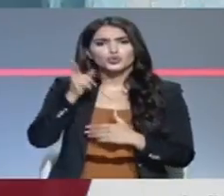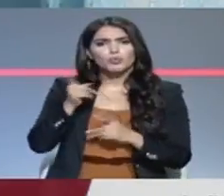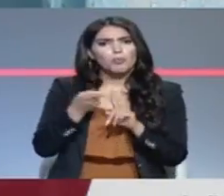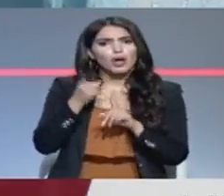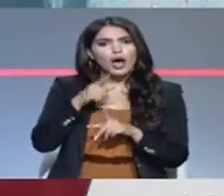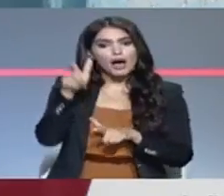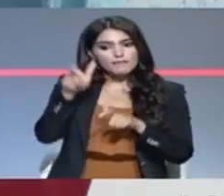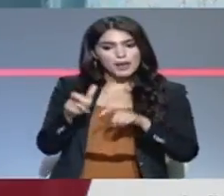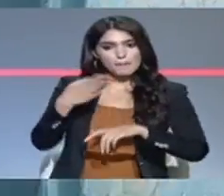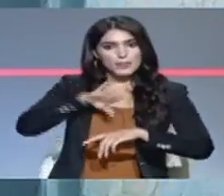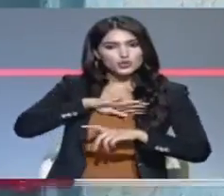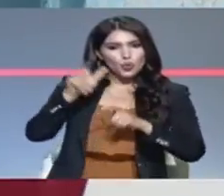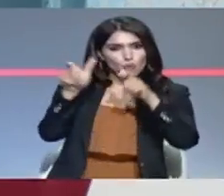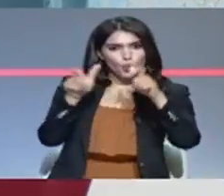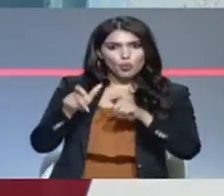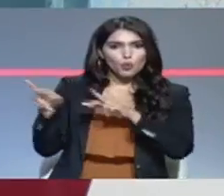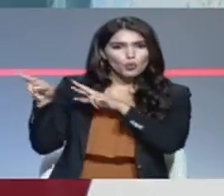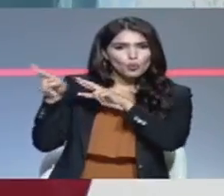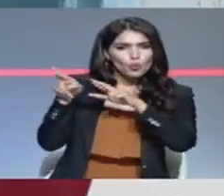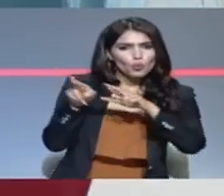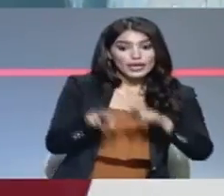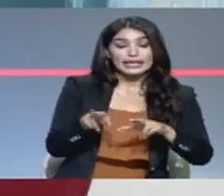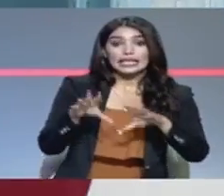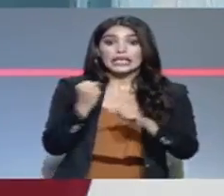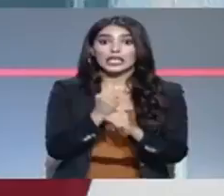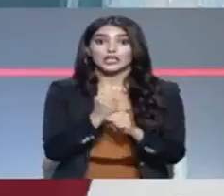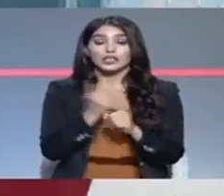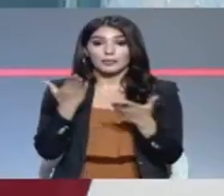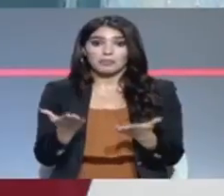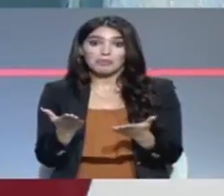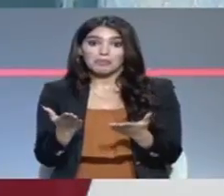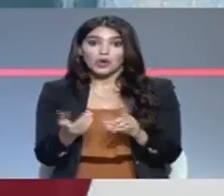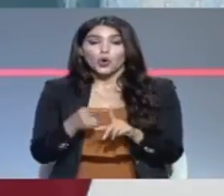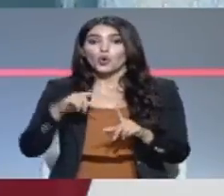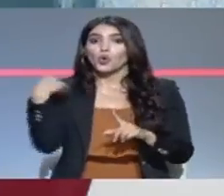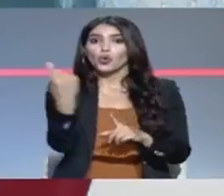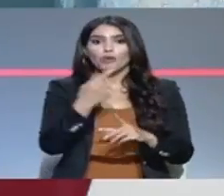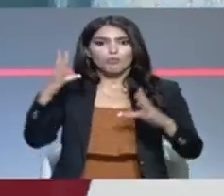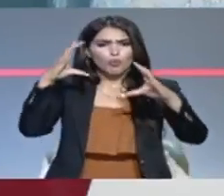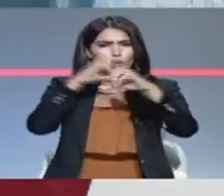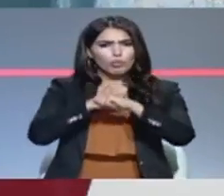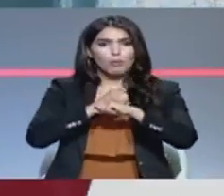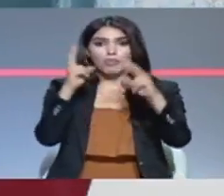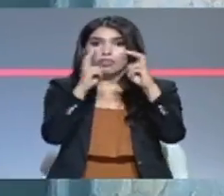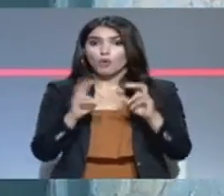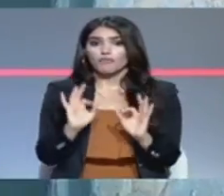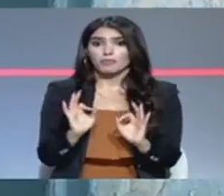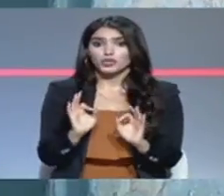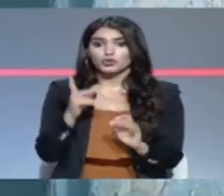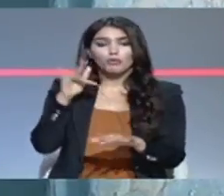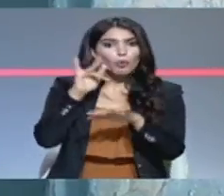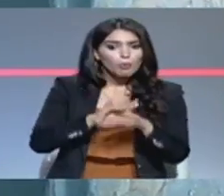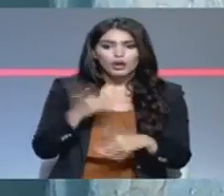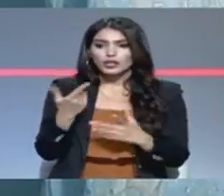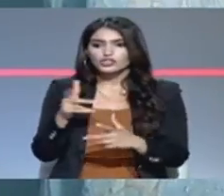متاع الليل يجي من آخر الدنيا مخلي صغار ويجي لهنا يخدم. تصوروا أنتم هذه كلها ظلمة، هو قاعد يخدم لهنا ينجم يضرب